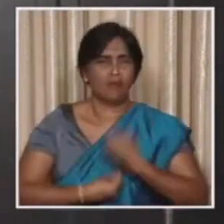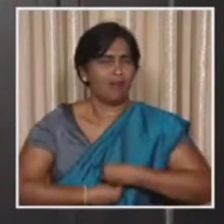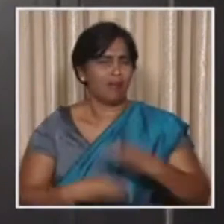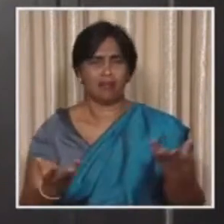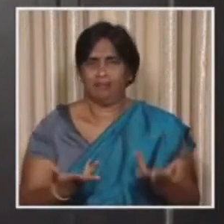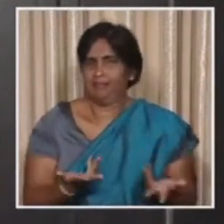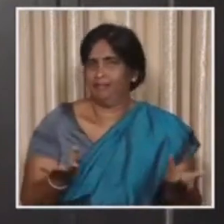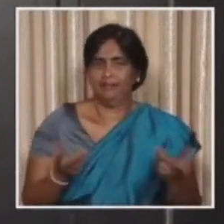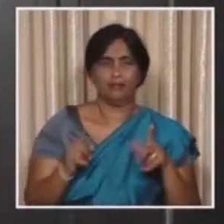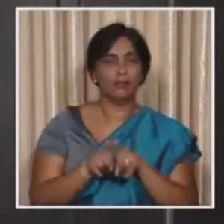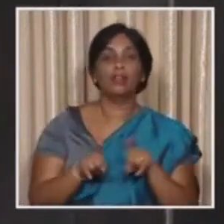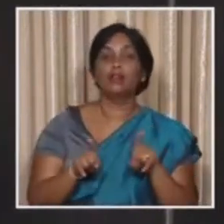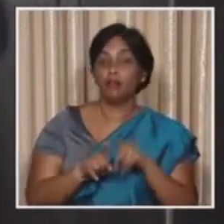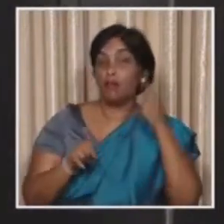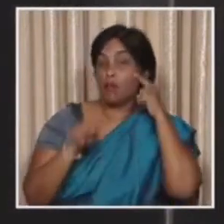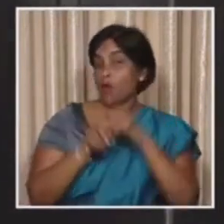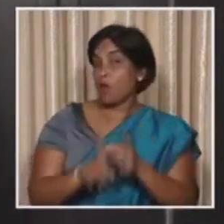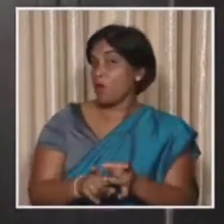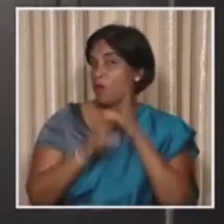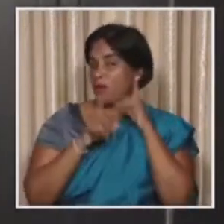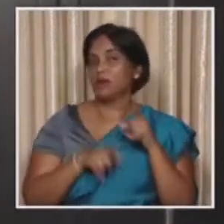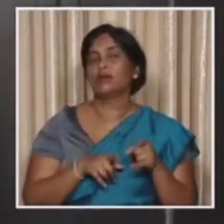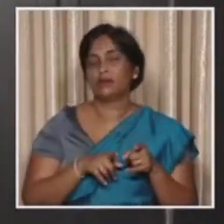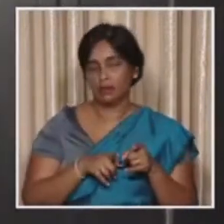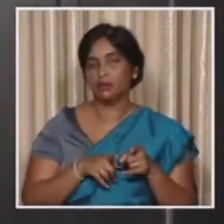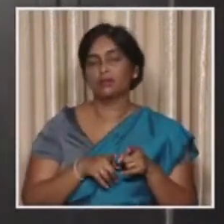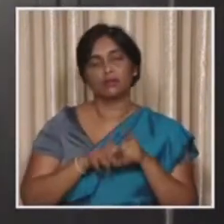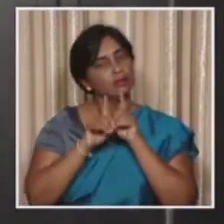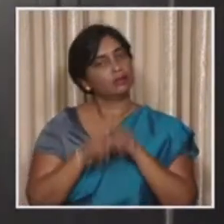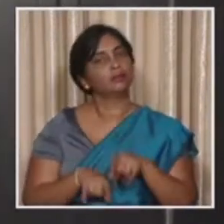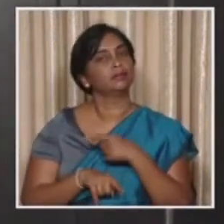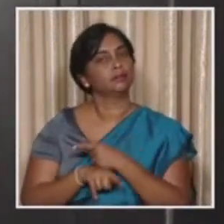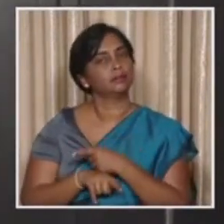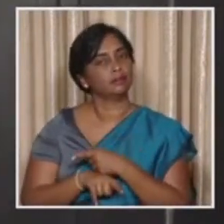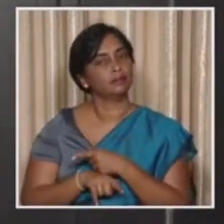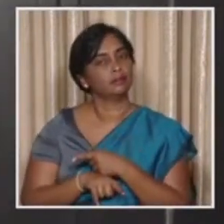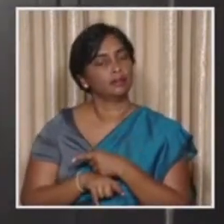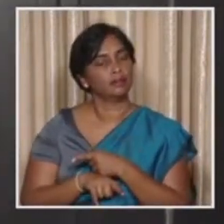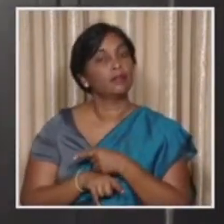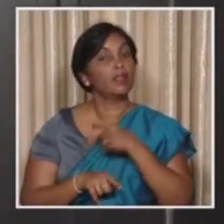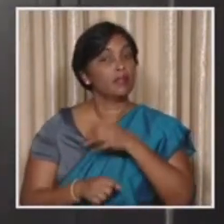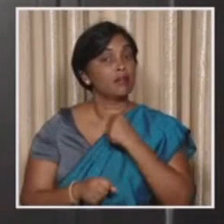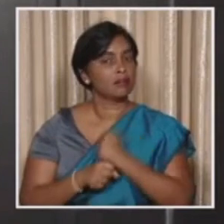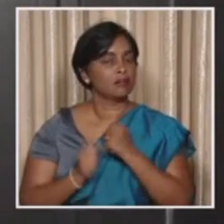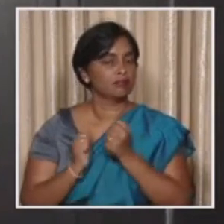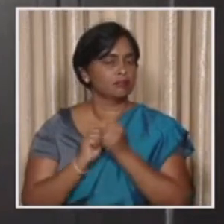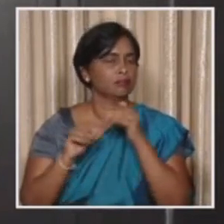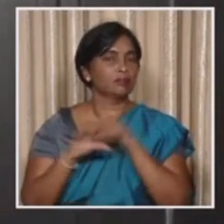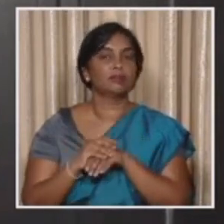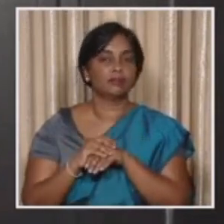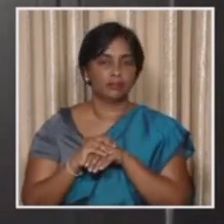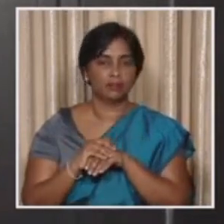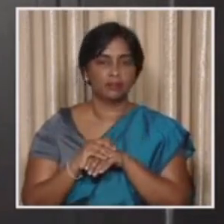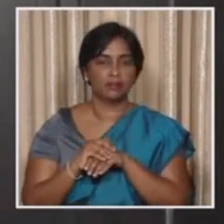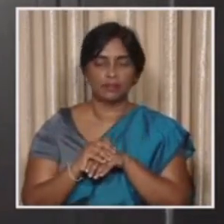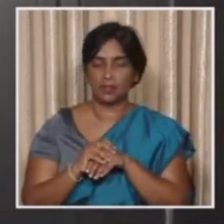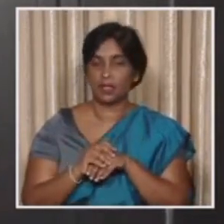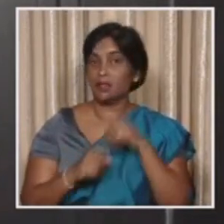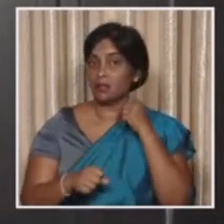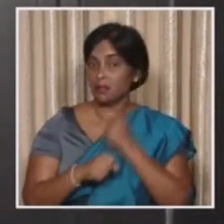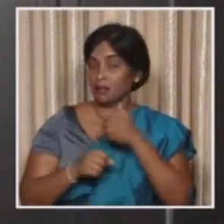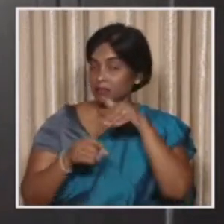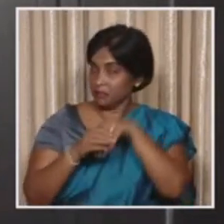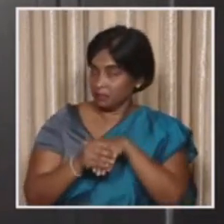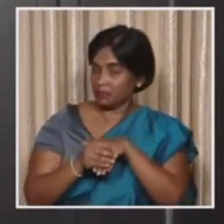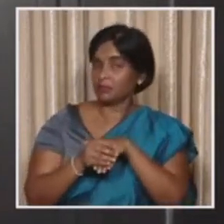அடிப்படையிலே கண்டும் காணாத வகையிலே அங்கே அந்த இந்த அரசை பிரதிநிதித்துவப்படுத்தி இந்த அரசாங்கத்திலே இருக்கின்ற